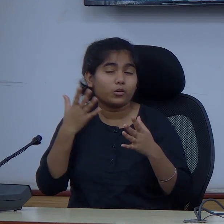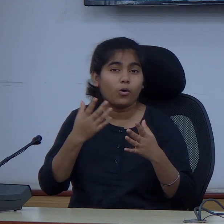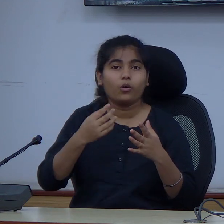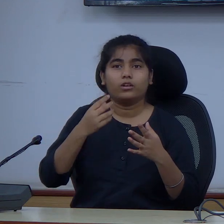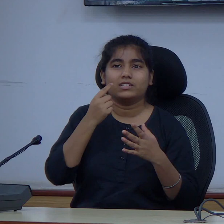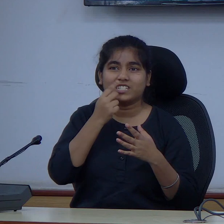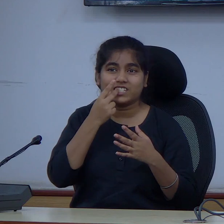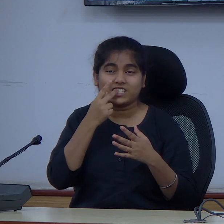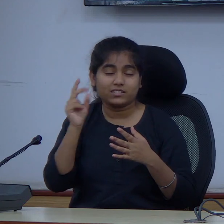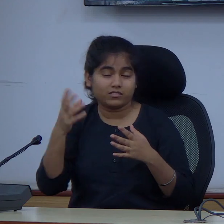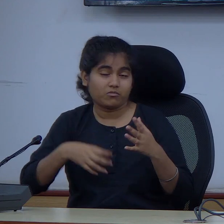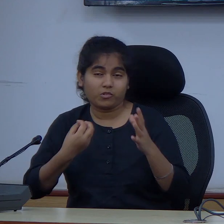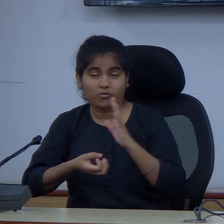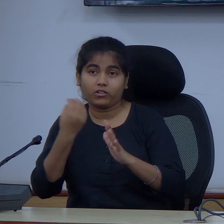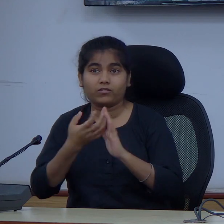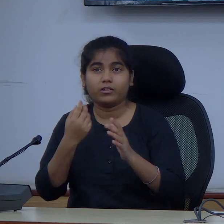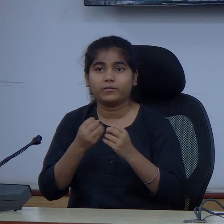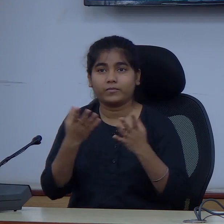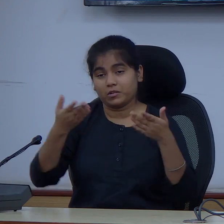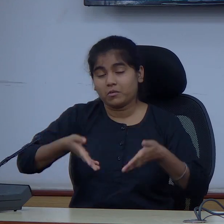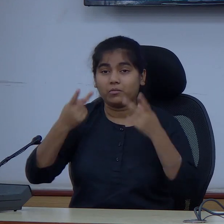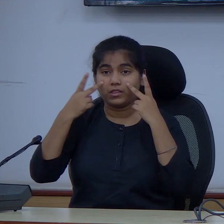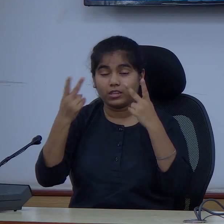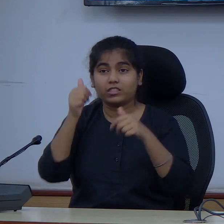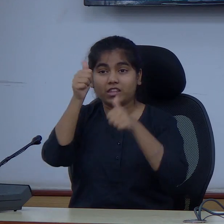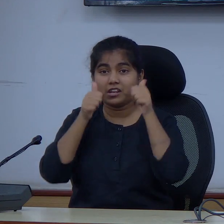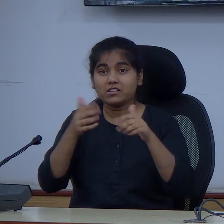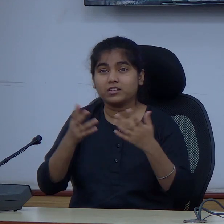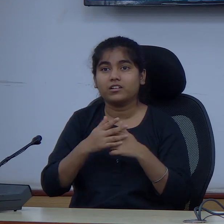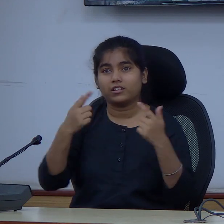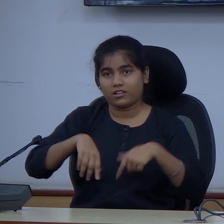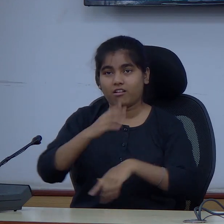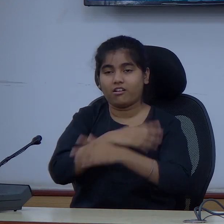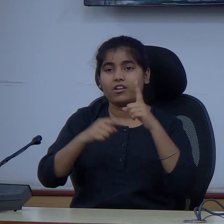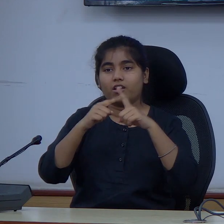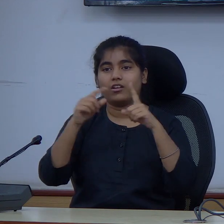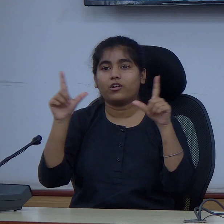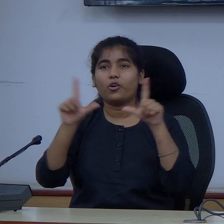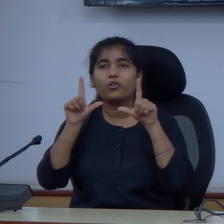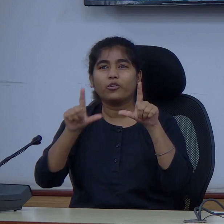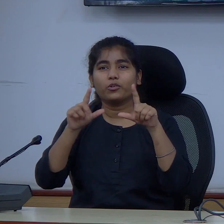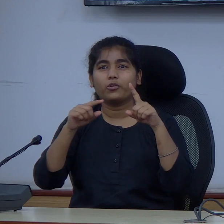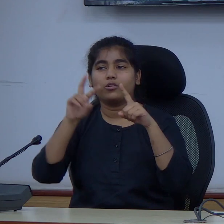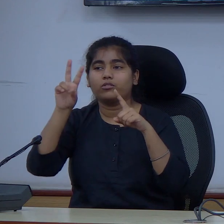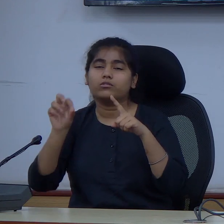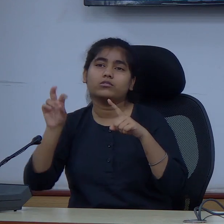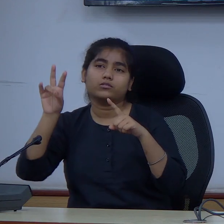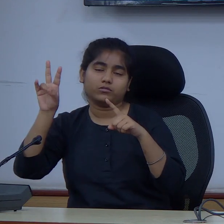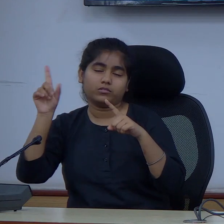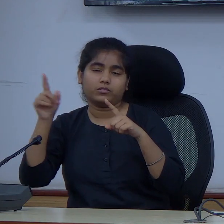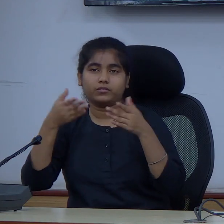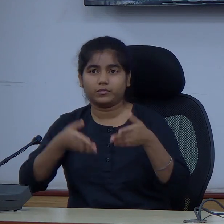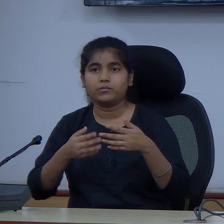आपको ये जानकर खुशी होगी कि हमारे जो पैरा एथलीट्स हैं उन्होंने हमें कितने गोल्ड मेडल और हमें सिल्वर मेडल उन्होंने दिलाए हैं, और अभी भी देखते